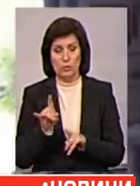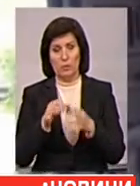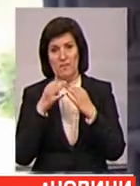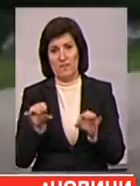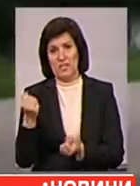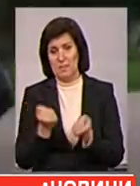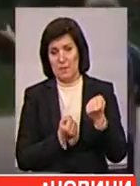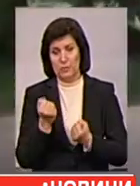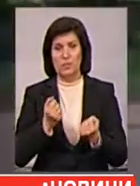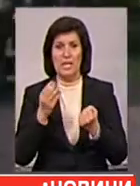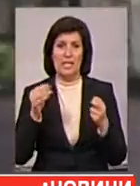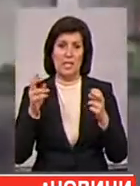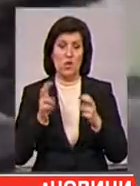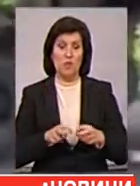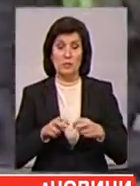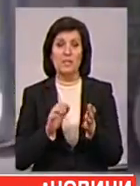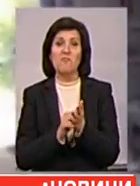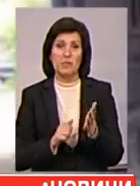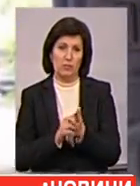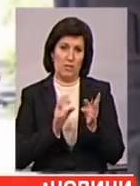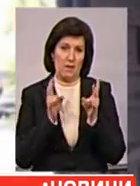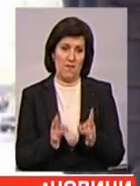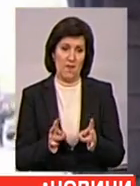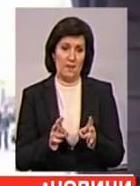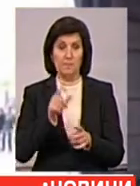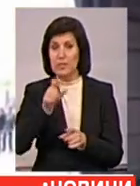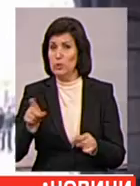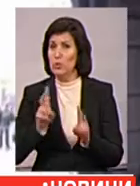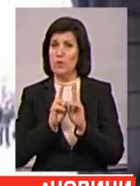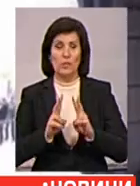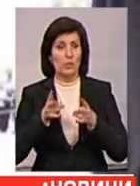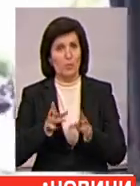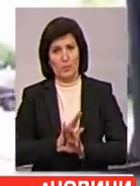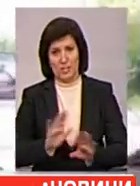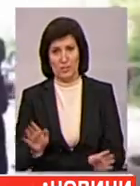вивільнити машину і розібратися в причинах аварії. Із людей ніхто не постраждав.